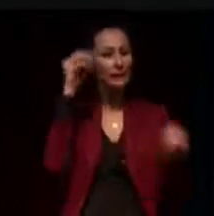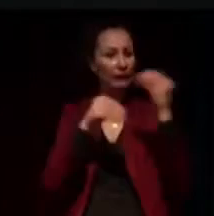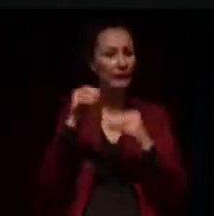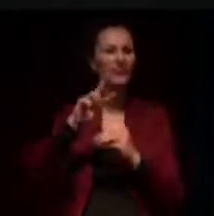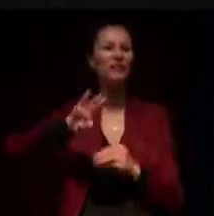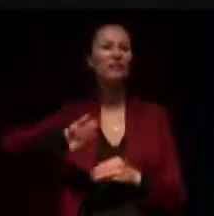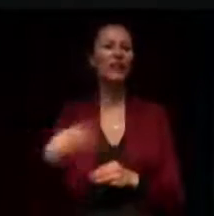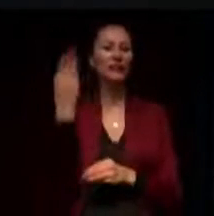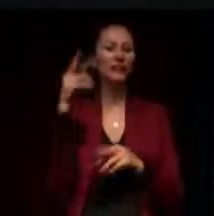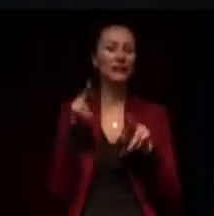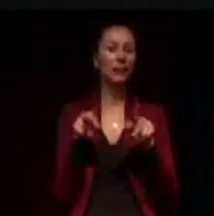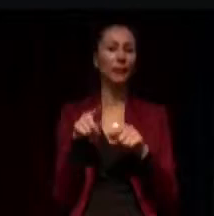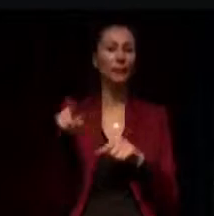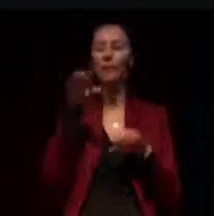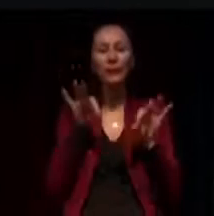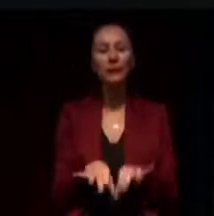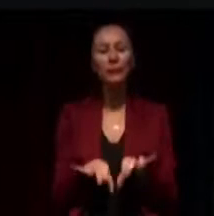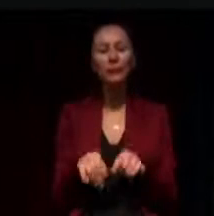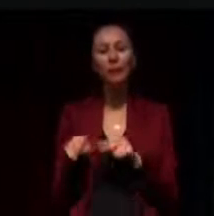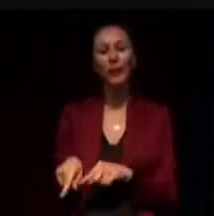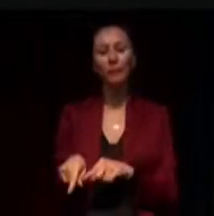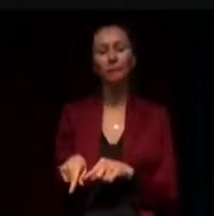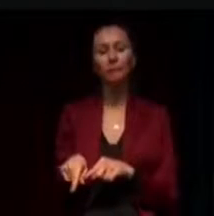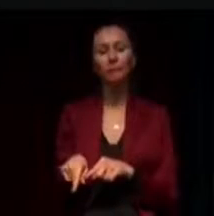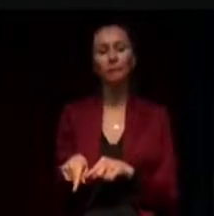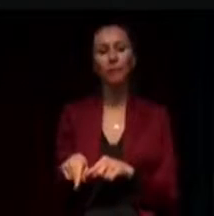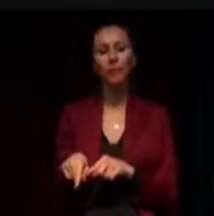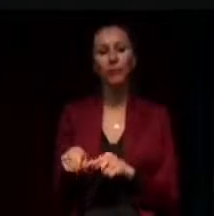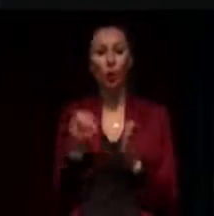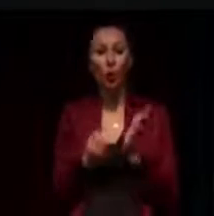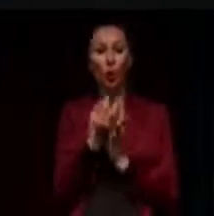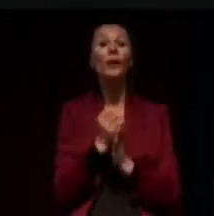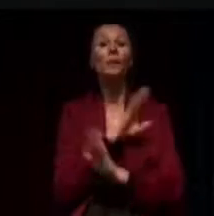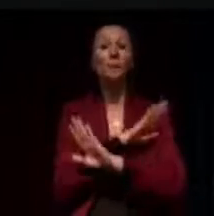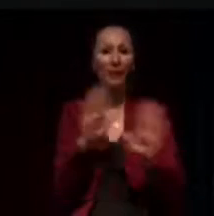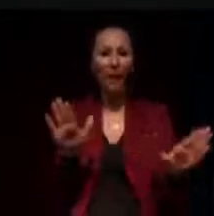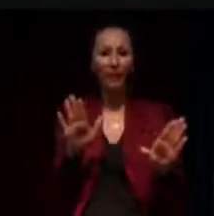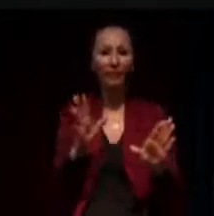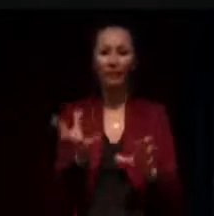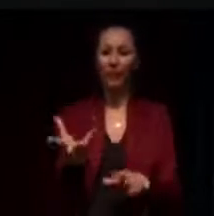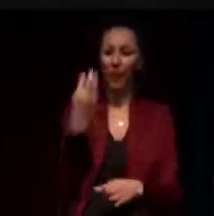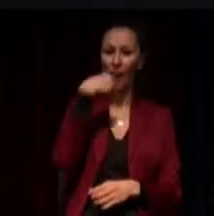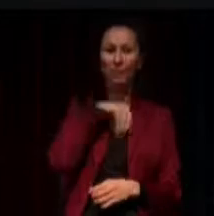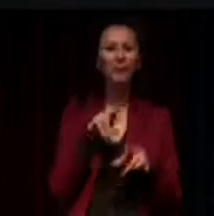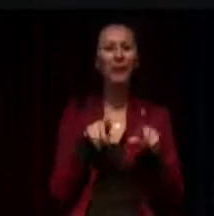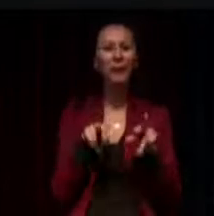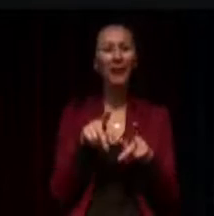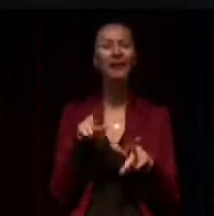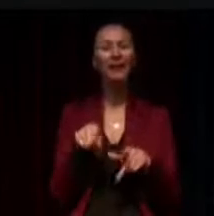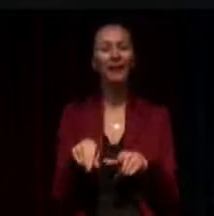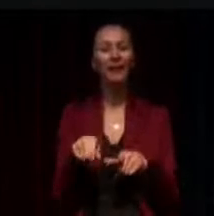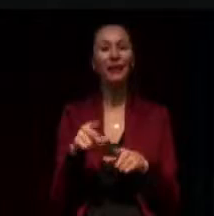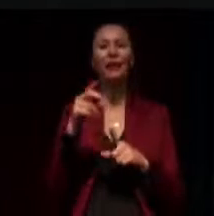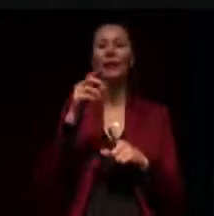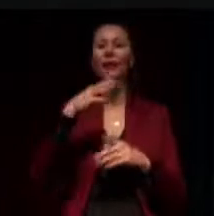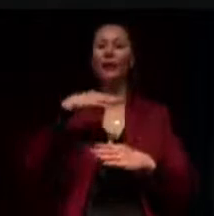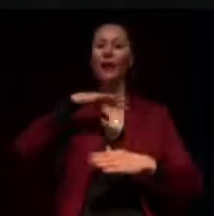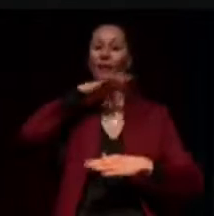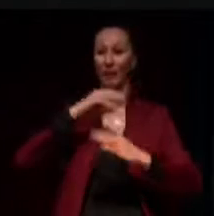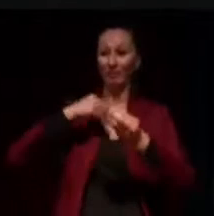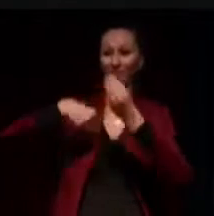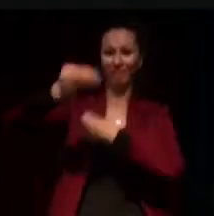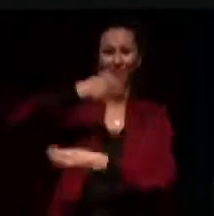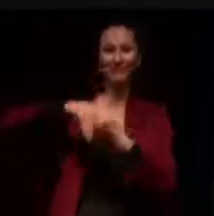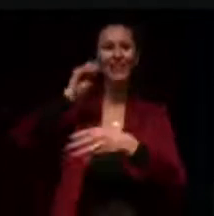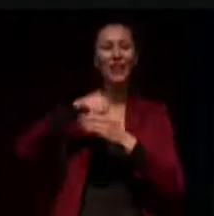vazgeçmişlerdi. Şimdi üretmeden tüketmek, yani ithalata bağımlı üretim